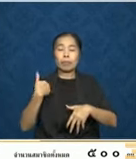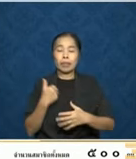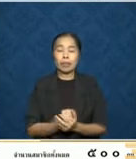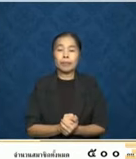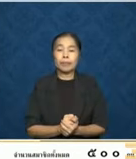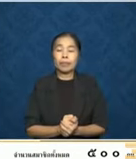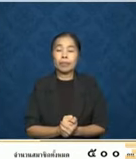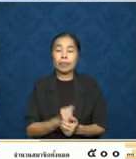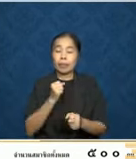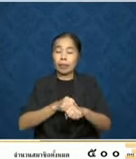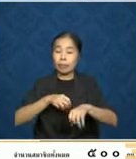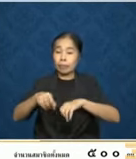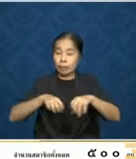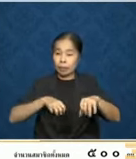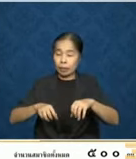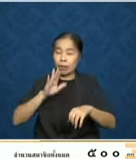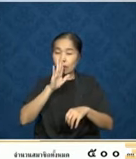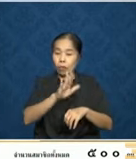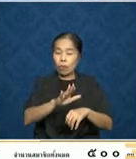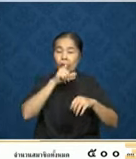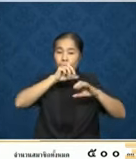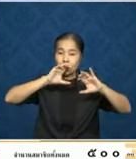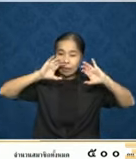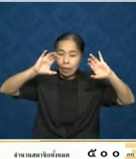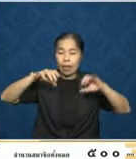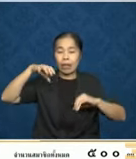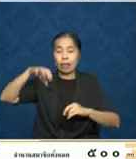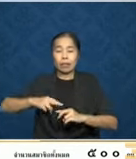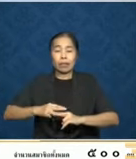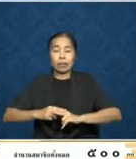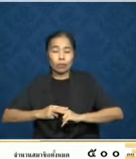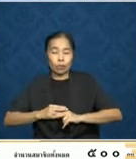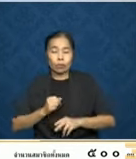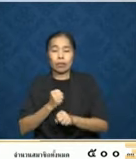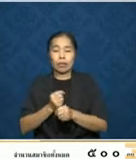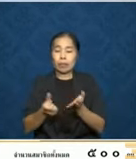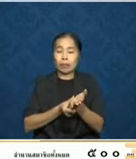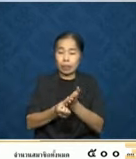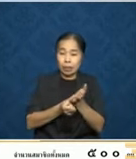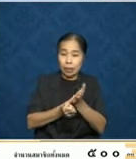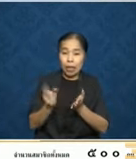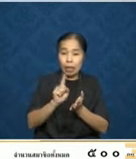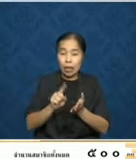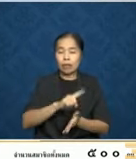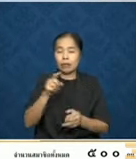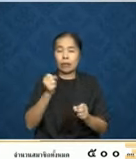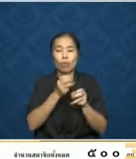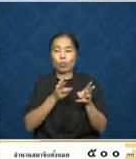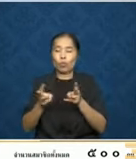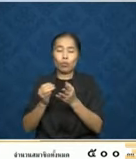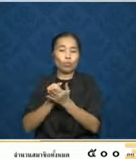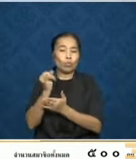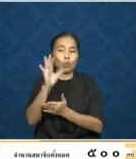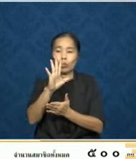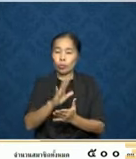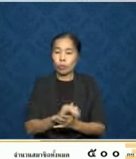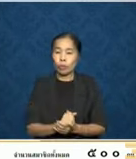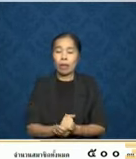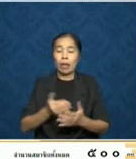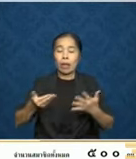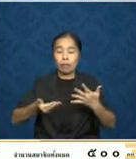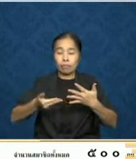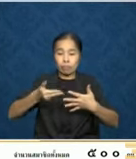ของหน่วยงานทั้งภาครัฐและภาคเอกชนครับในการกำจัดขยะส่วนใหญ่ยังทำไม่ถูกวิธีครับรวมทั้งขั้นตอน